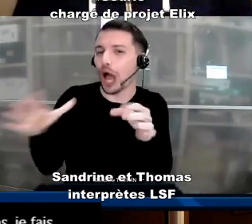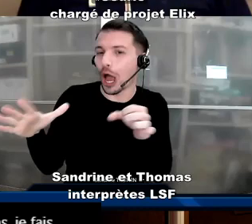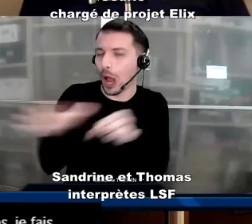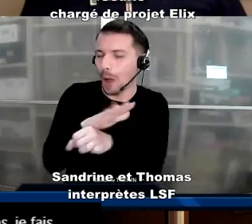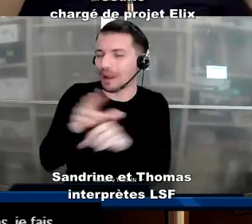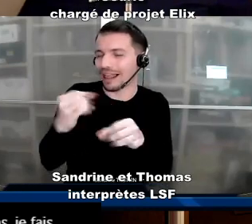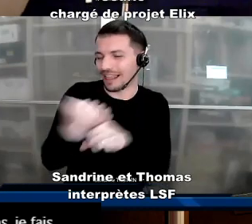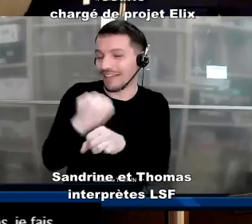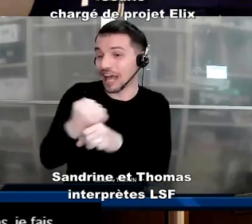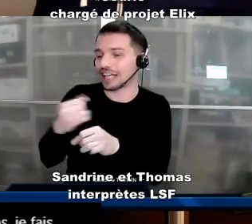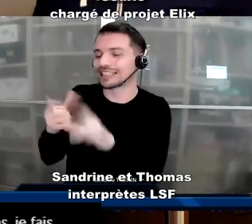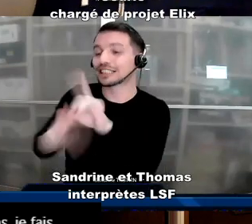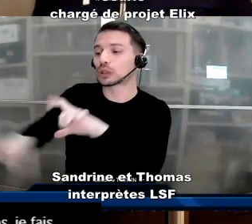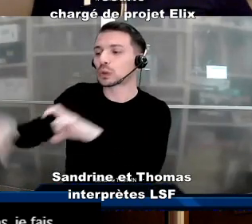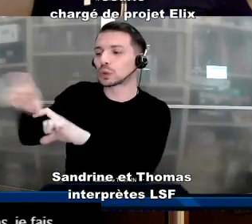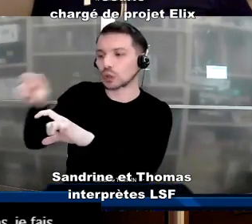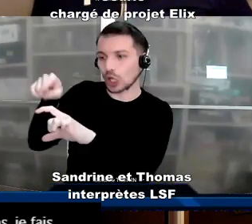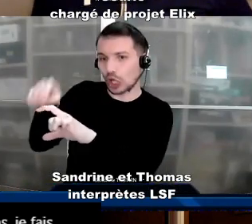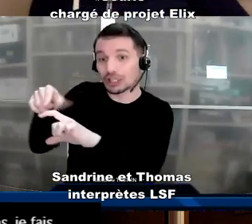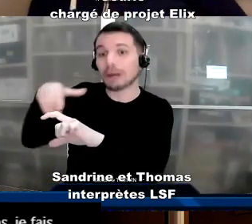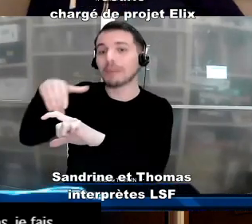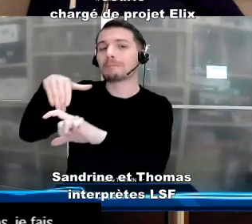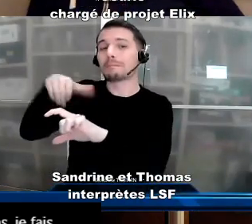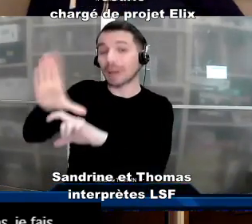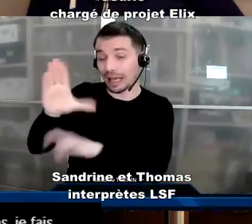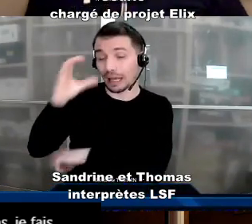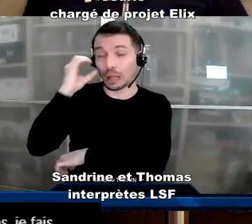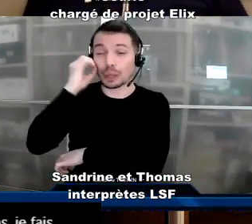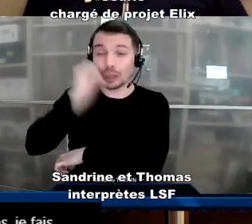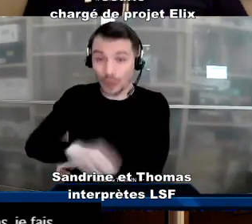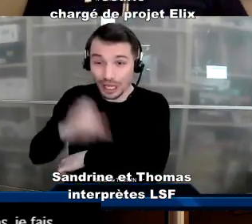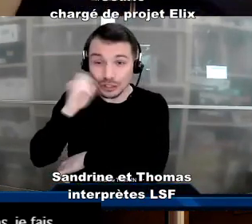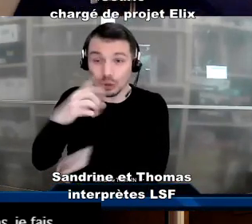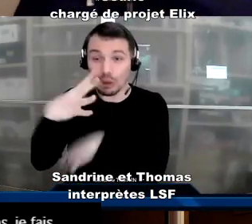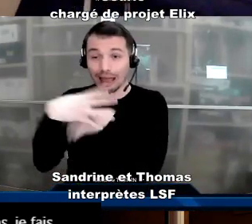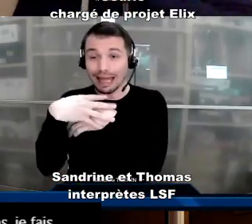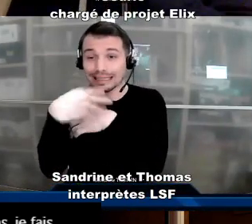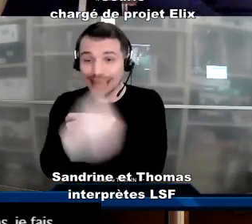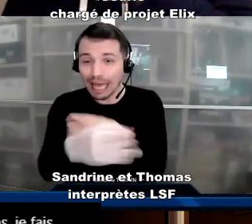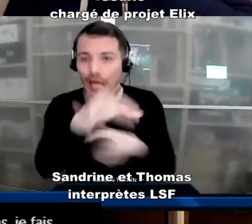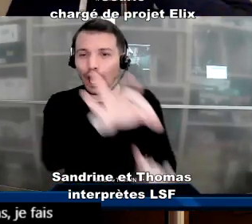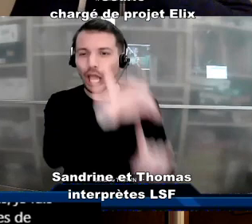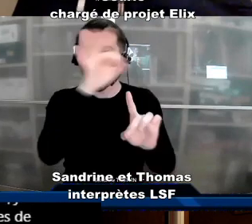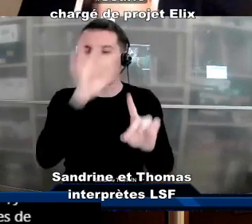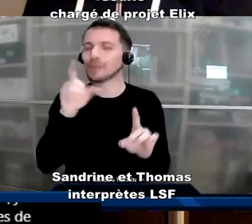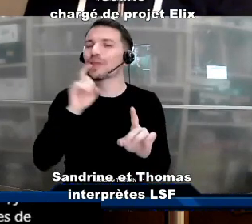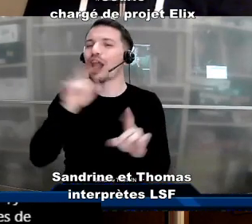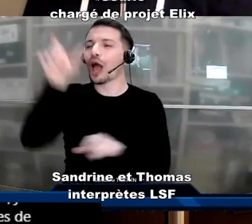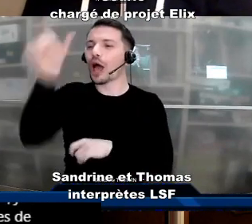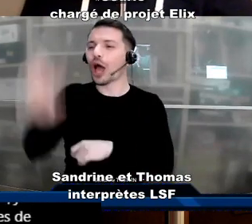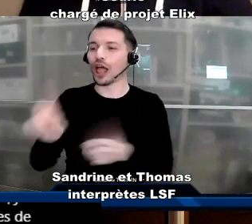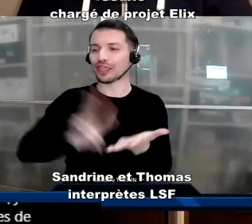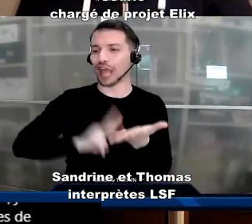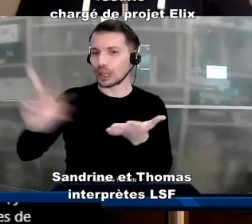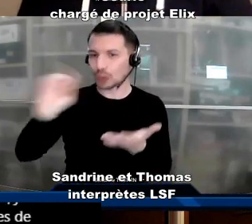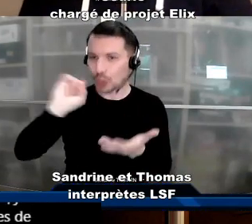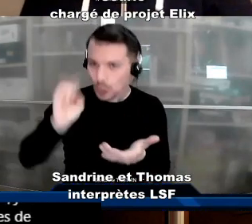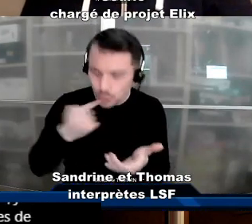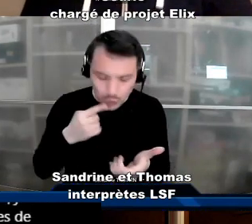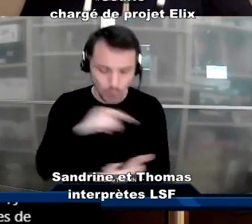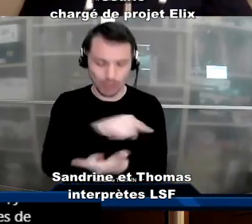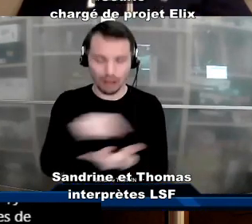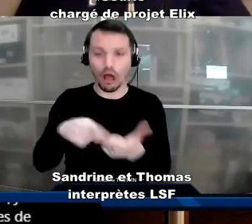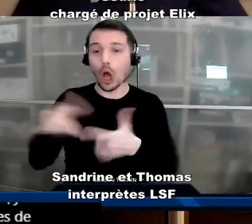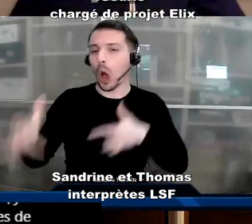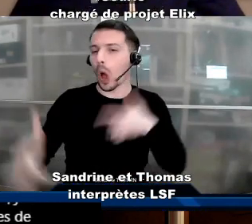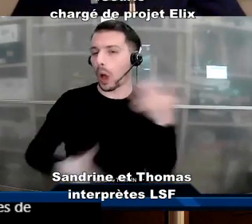Sens, mais on travaille tous les jours avec des prestataires. J'ai parlé des traducteurs tout à l'heure, mais on travaille aussi avec des comédiens sourds,